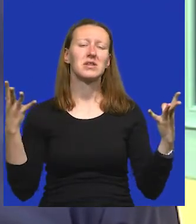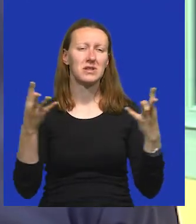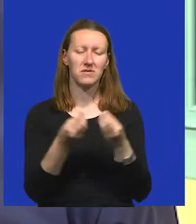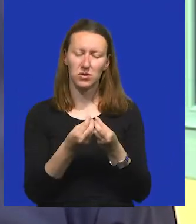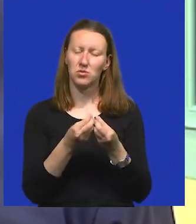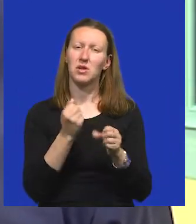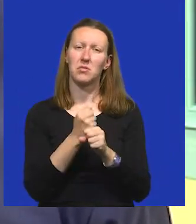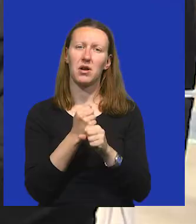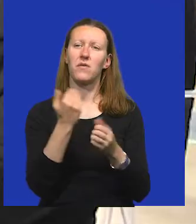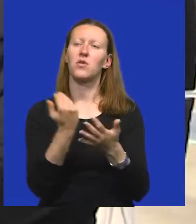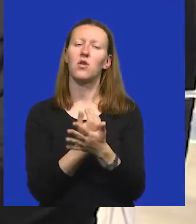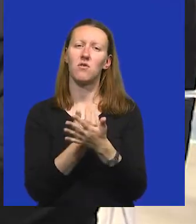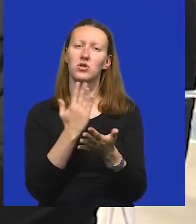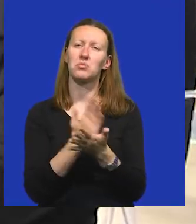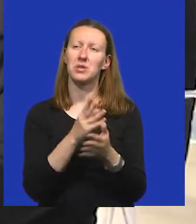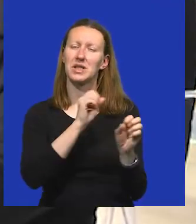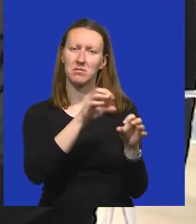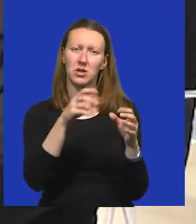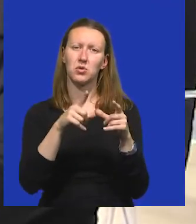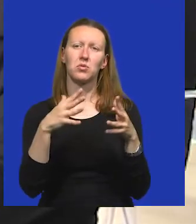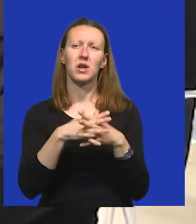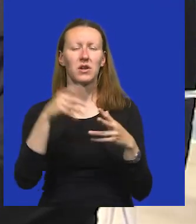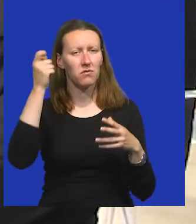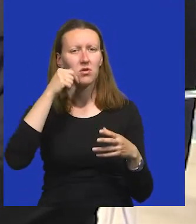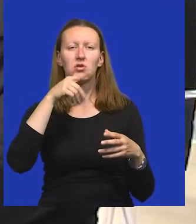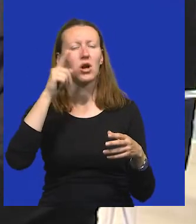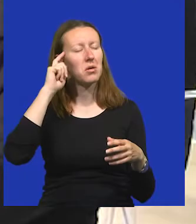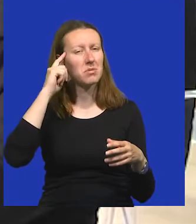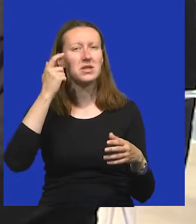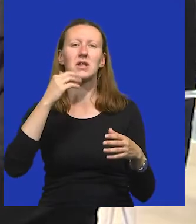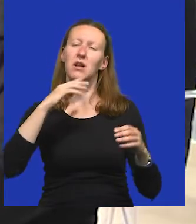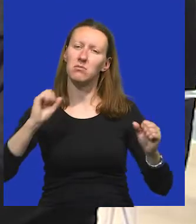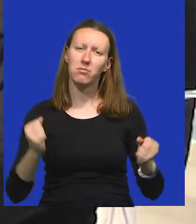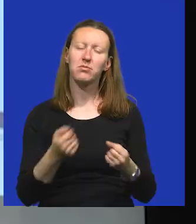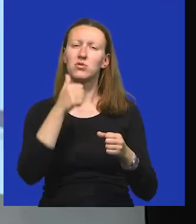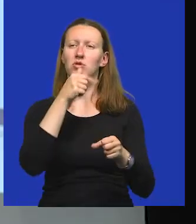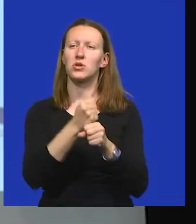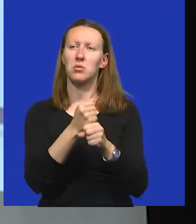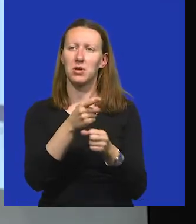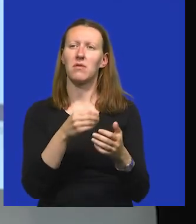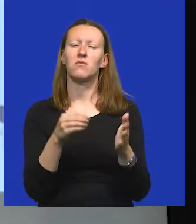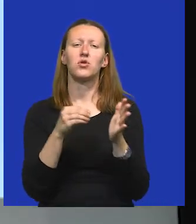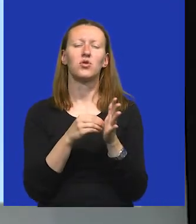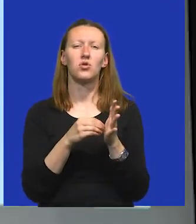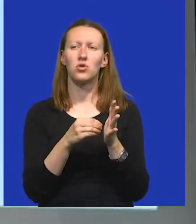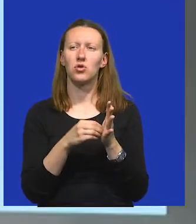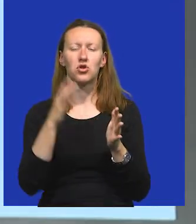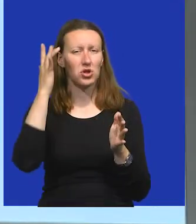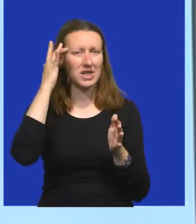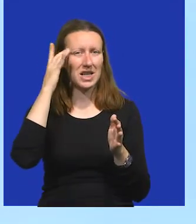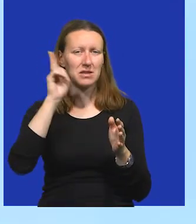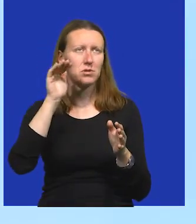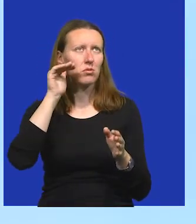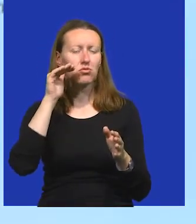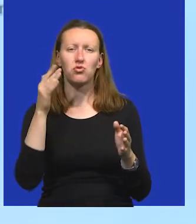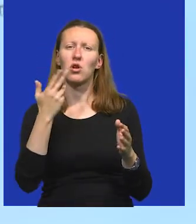massa. Una novità ci sarà riguardo ai rifiuti nella città di Dignano, cosa pensano dell'iniziativa? Ma ancora non lo